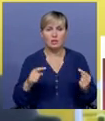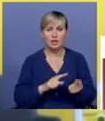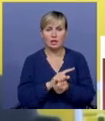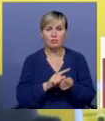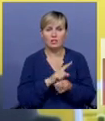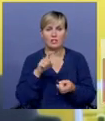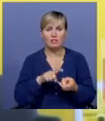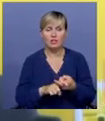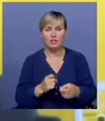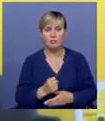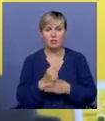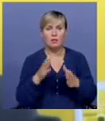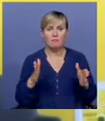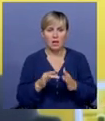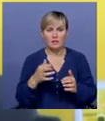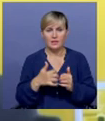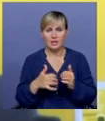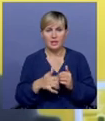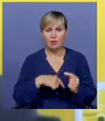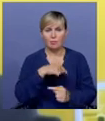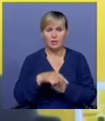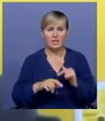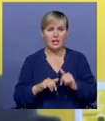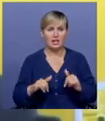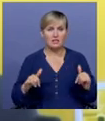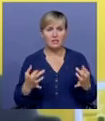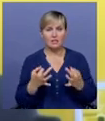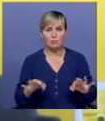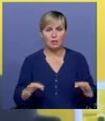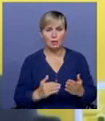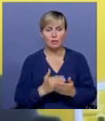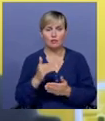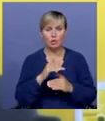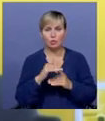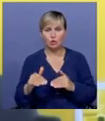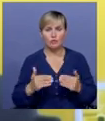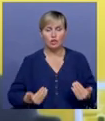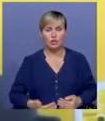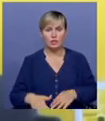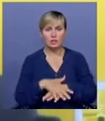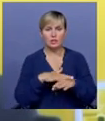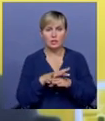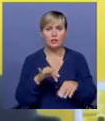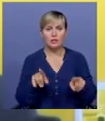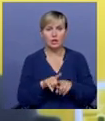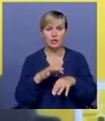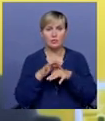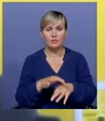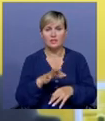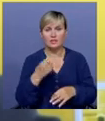реформы, связанные с поддержкой малого и среднего бизнеса, развитие демократии, повышение уровня жизни населения, а также